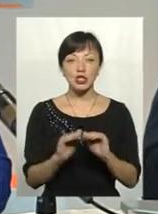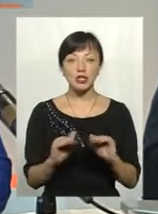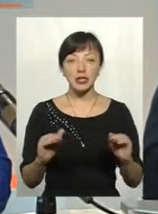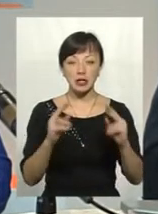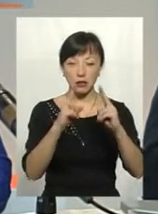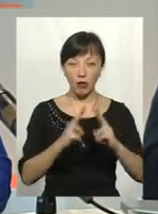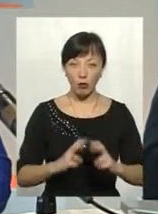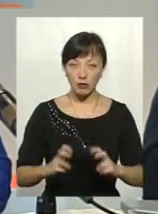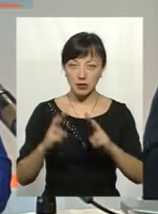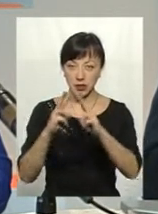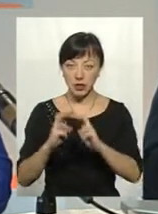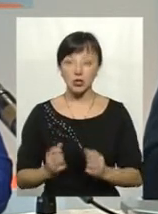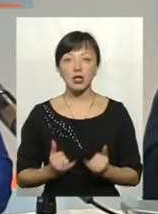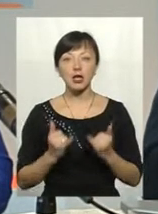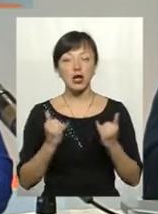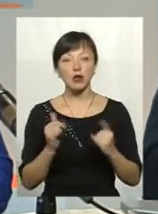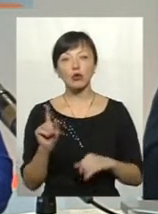щоб